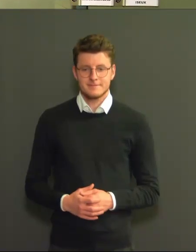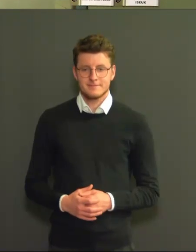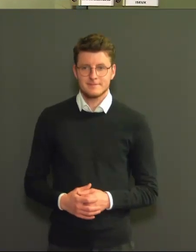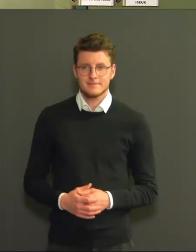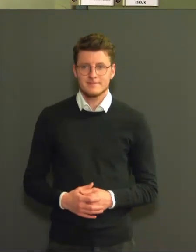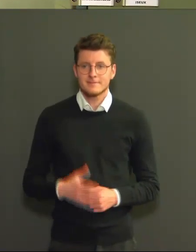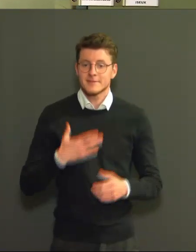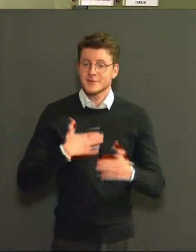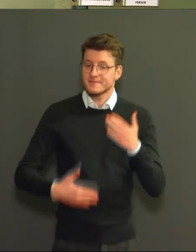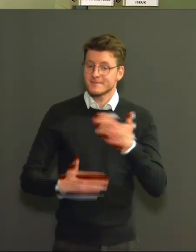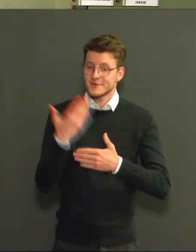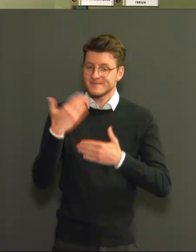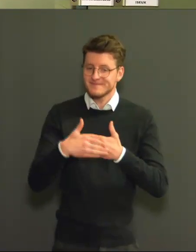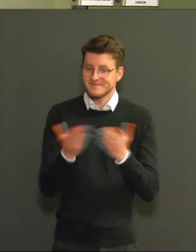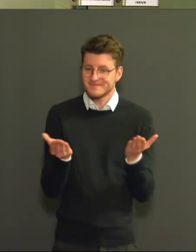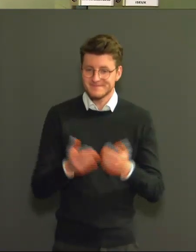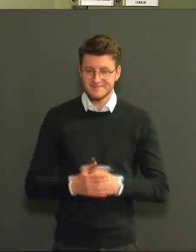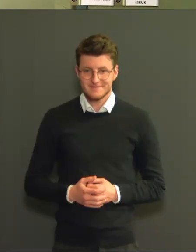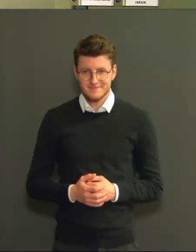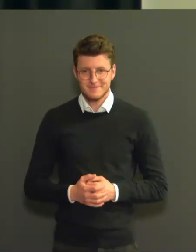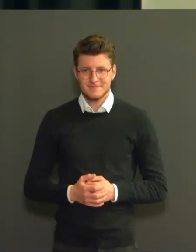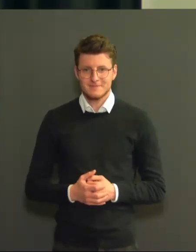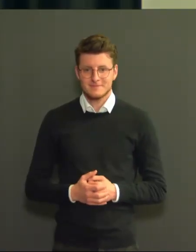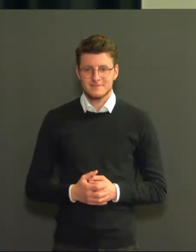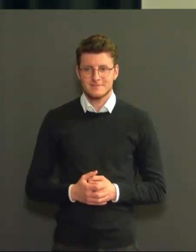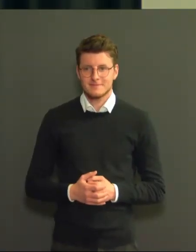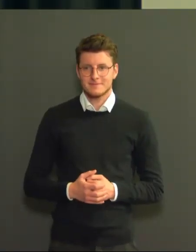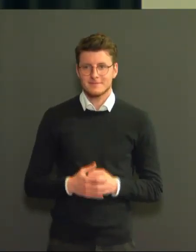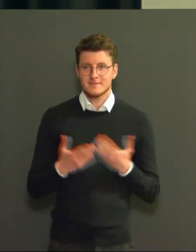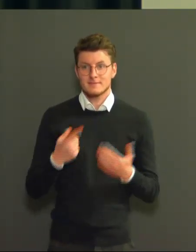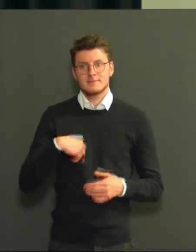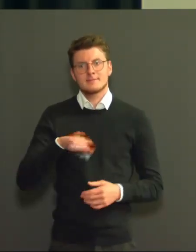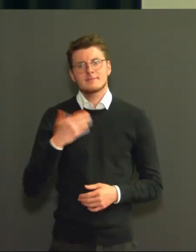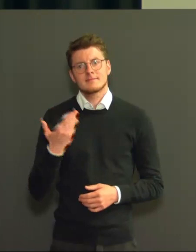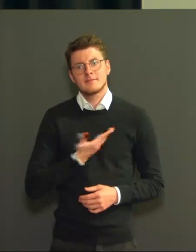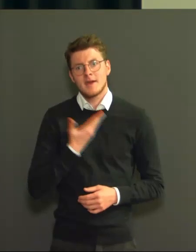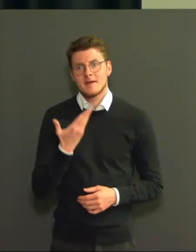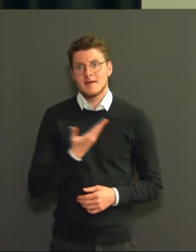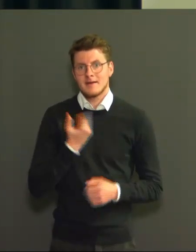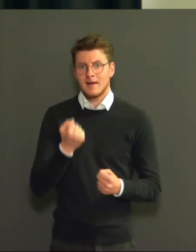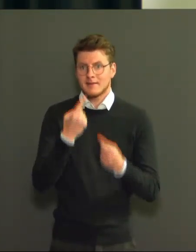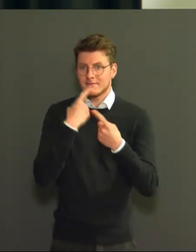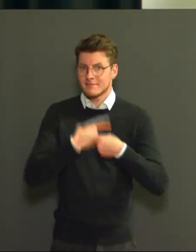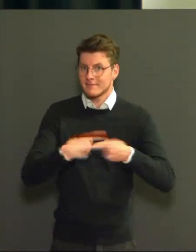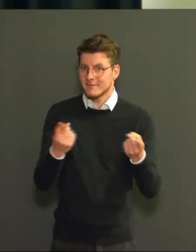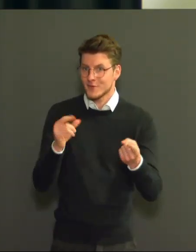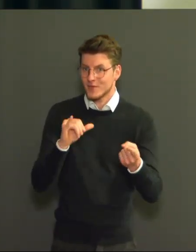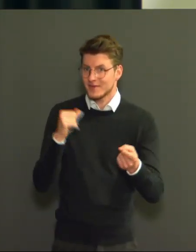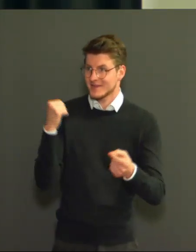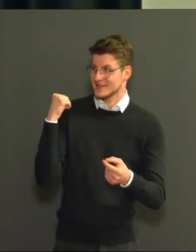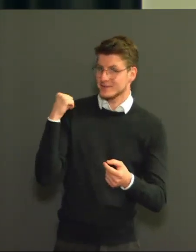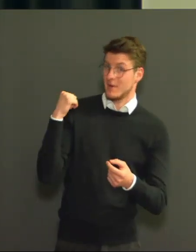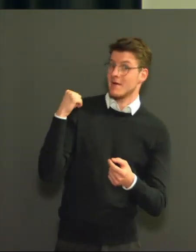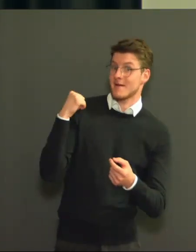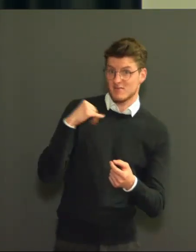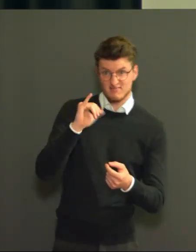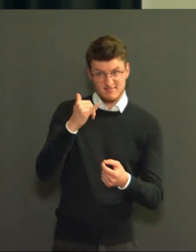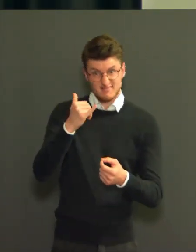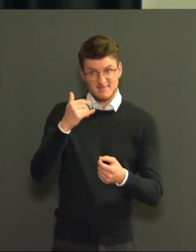Goedemorgen iedereen. We zijn heel blij u te melden dat sinds gisteren de helft van alle volwassen Belgen een eerste vaccin